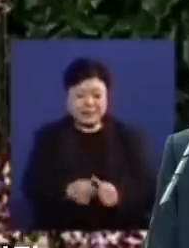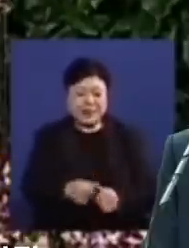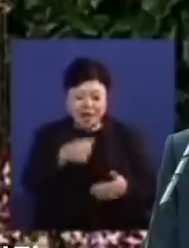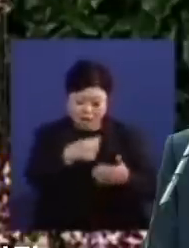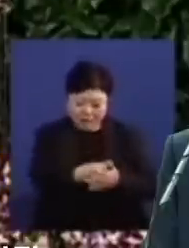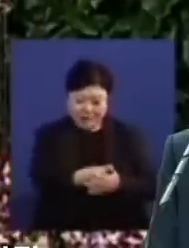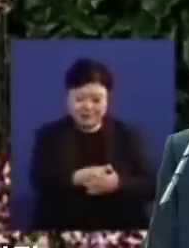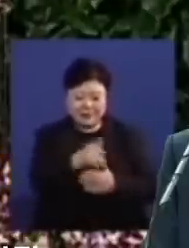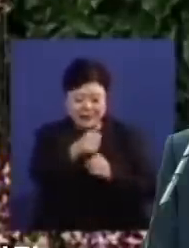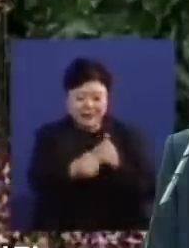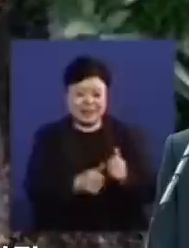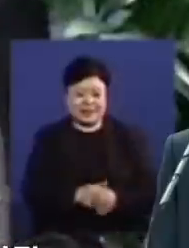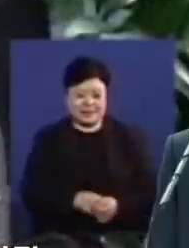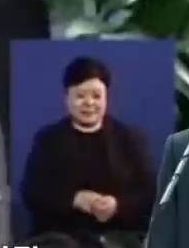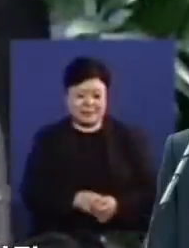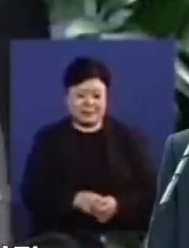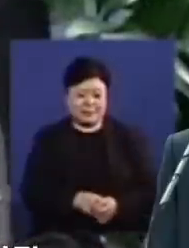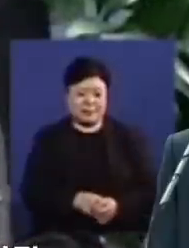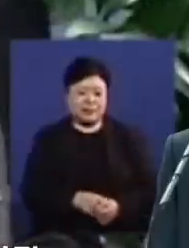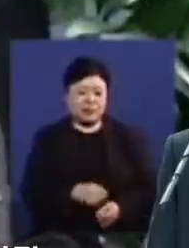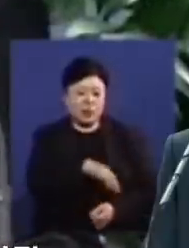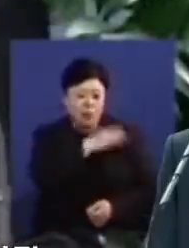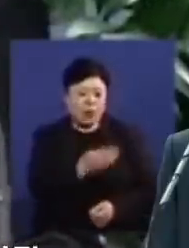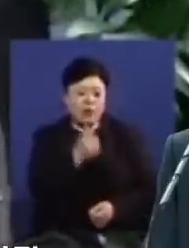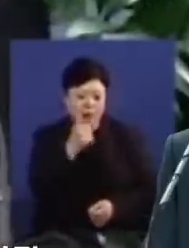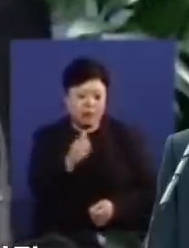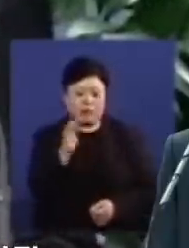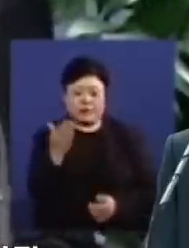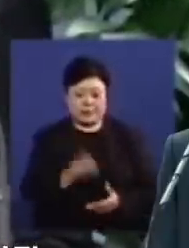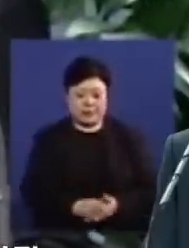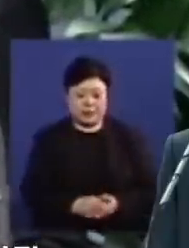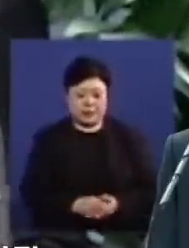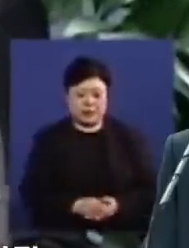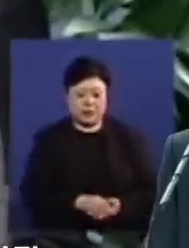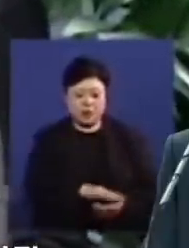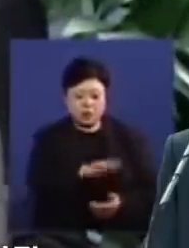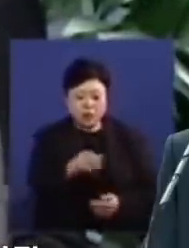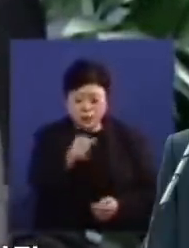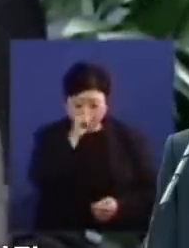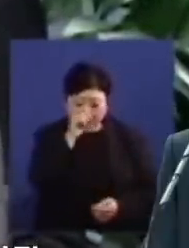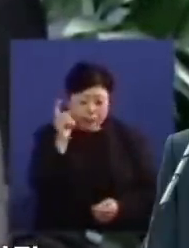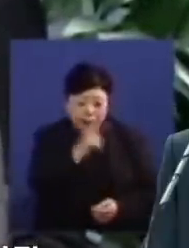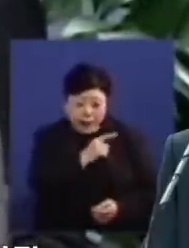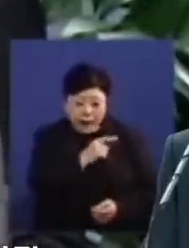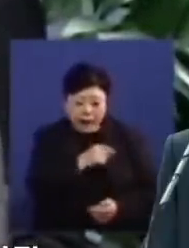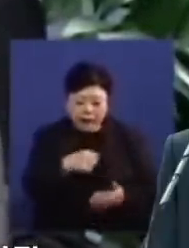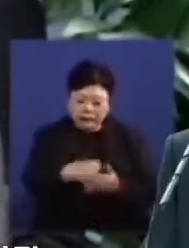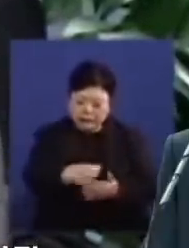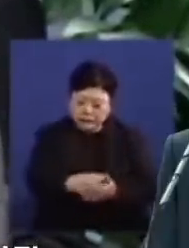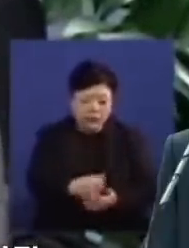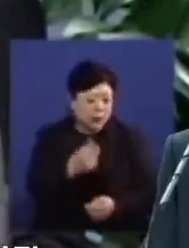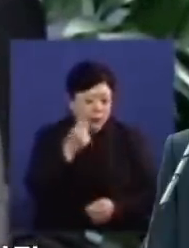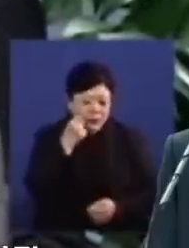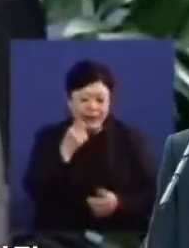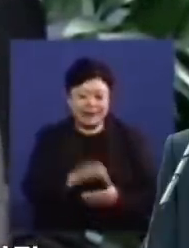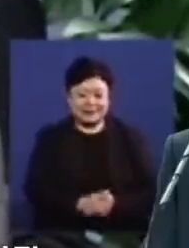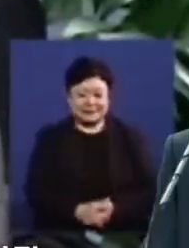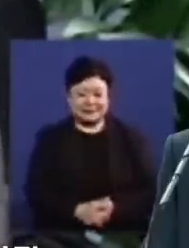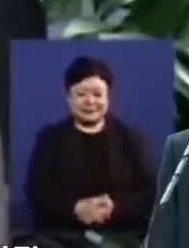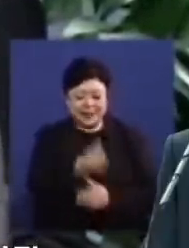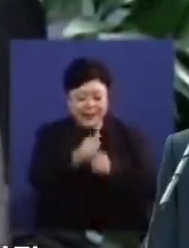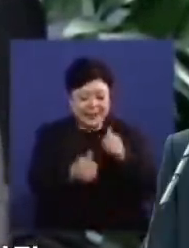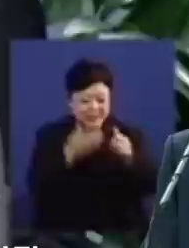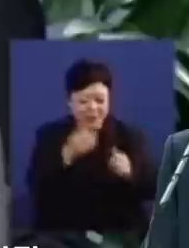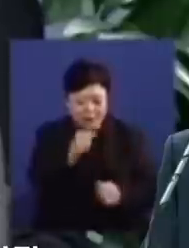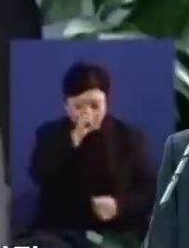것입니다. 하나님이 절대 주권에 달려있는 것입니다. 우리가 좋다 나쁘다 결정할 것이 아닙니다.